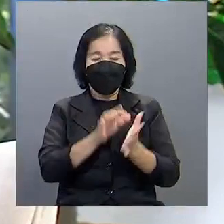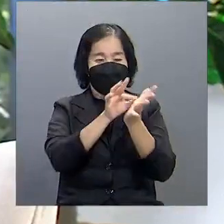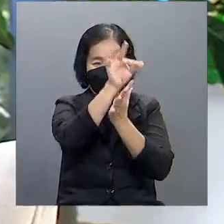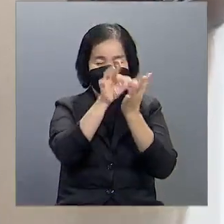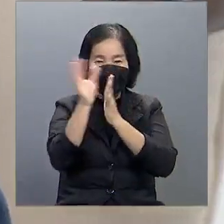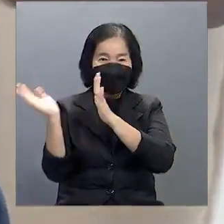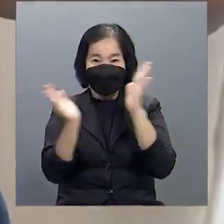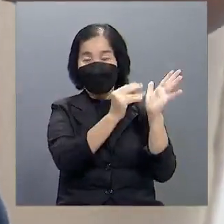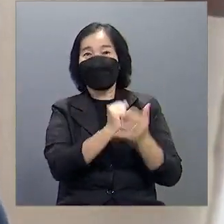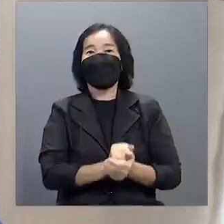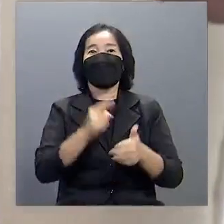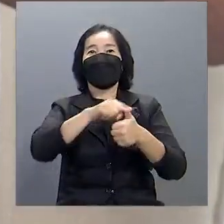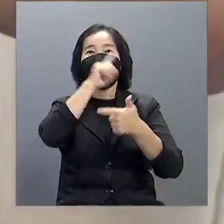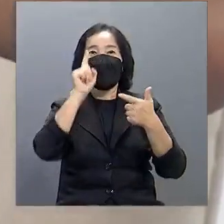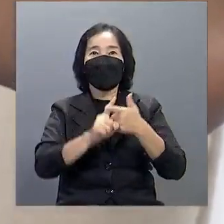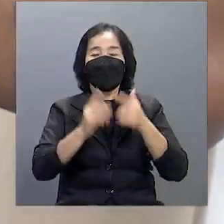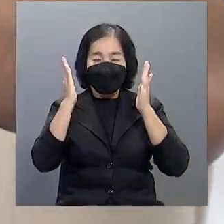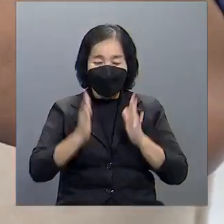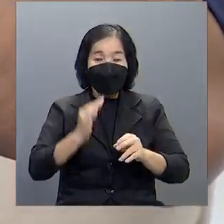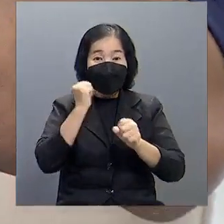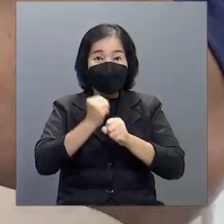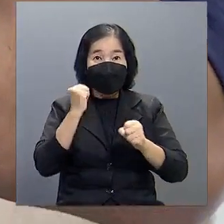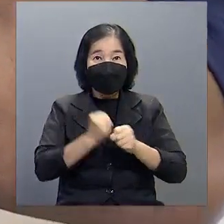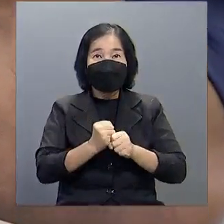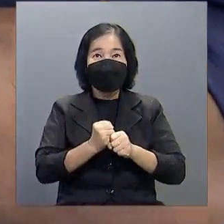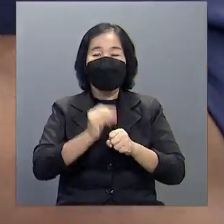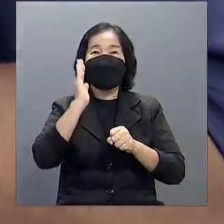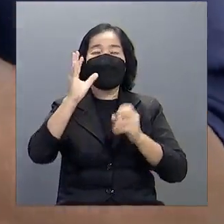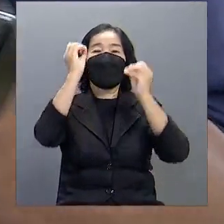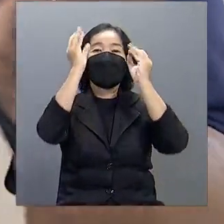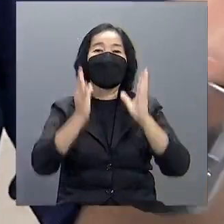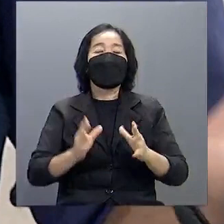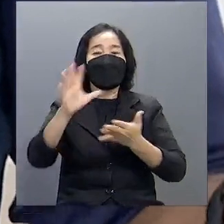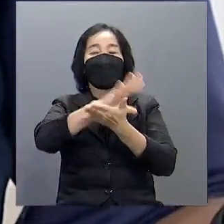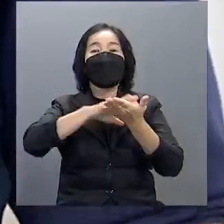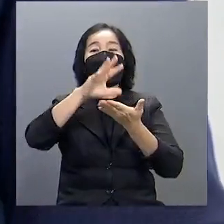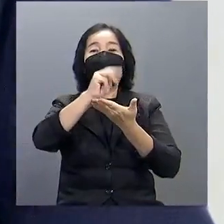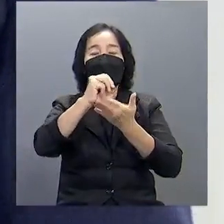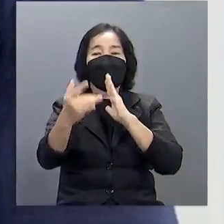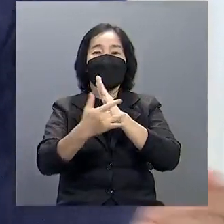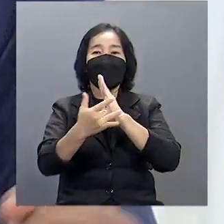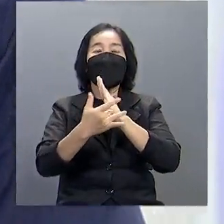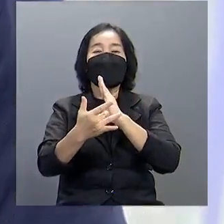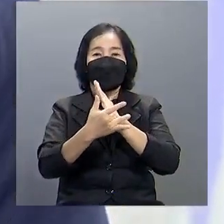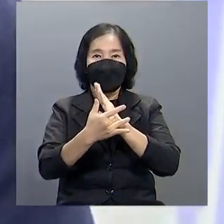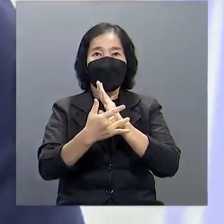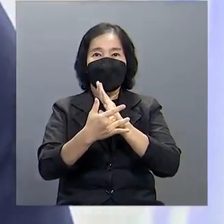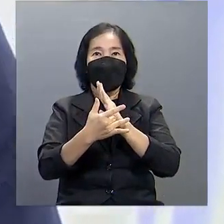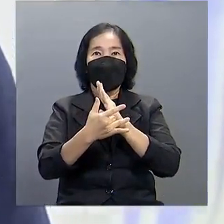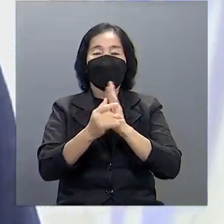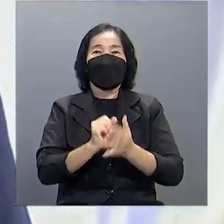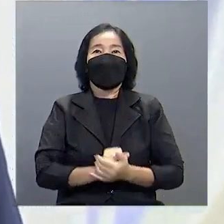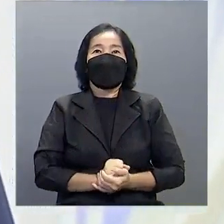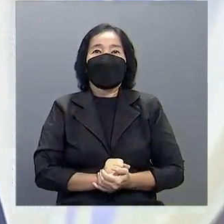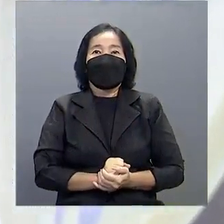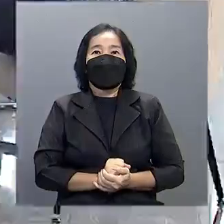านจากอาจารย์เกชาลาวงศานะคะจากมหาวิทยาลัยเทคโนโลยีราชมงคลพระนครค่ะดิฉันกำลังคิดว่า